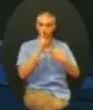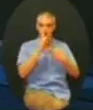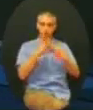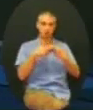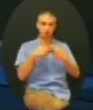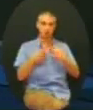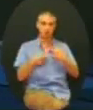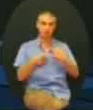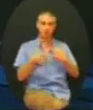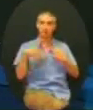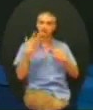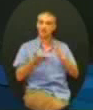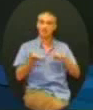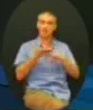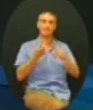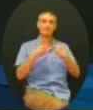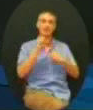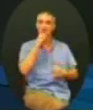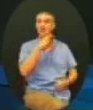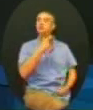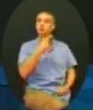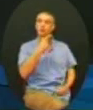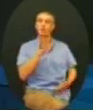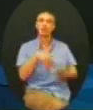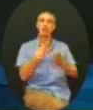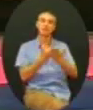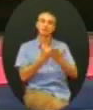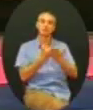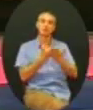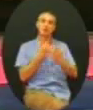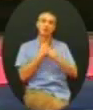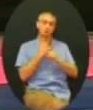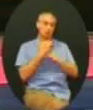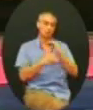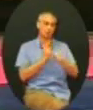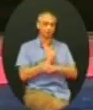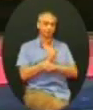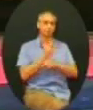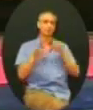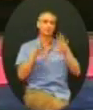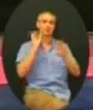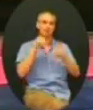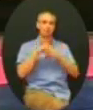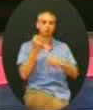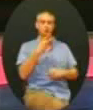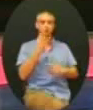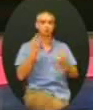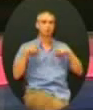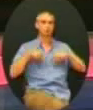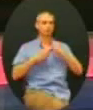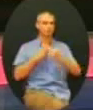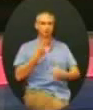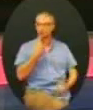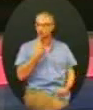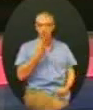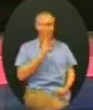ראשון הקרוב, הולכת לעלות לוועידה הישנה. הצעה לעשות תהליך בזק של בחירה תוך שבועיים של יושב ראש מרץ.